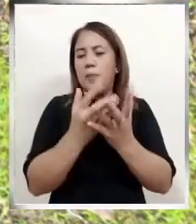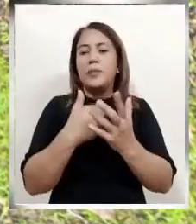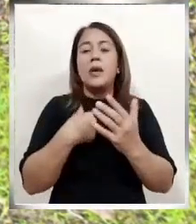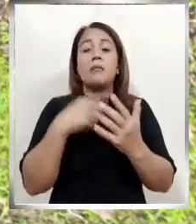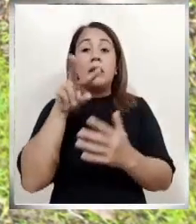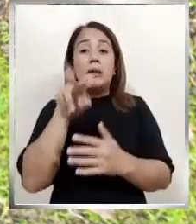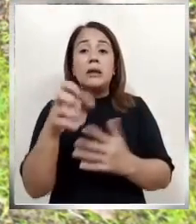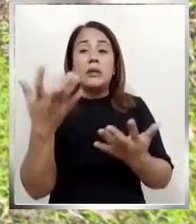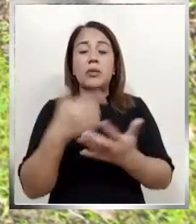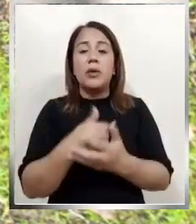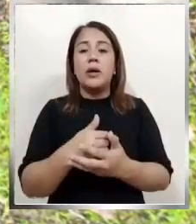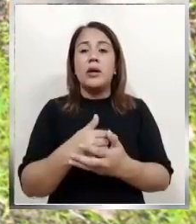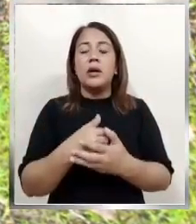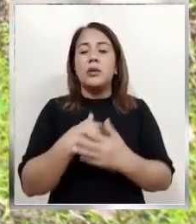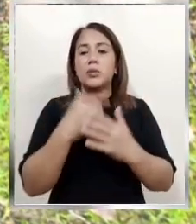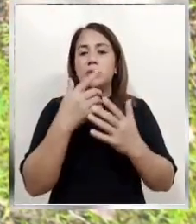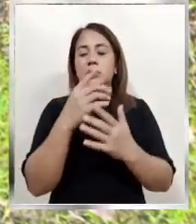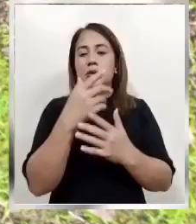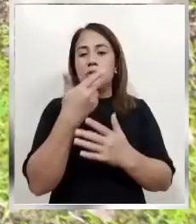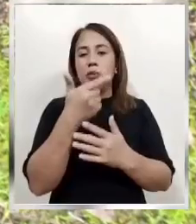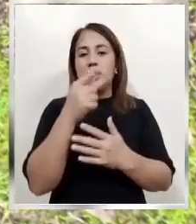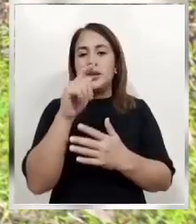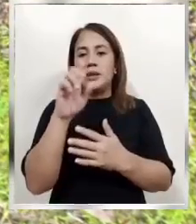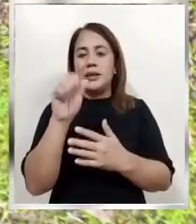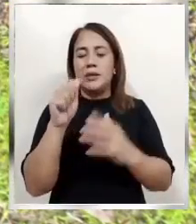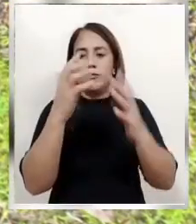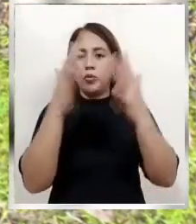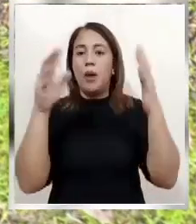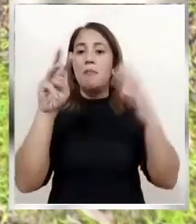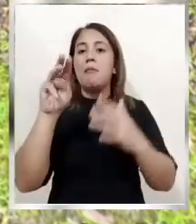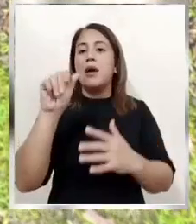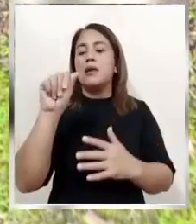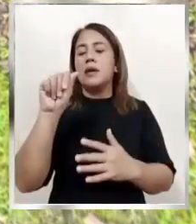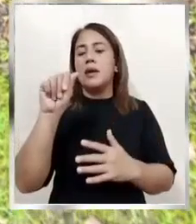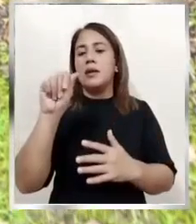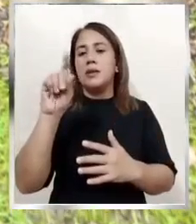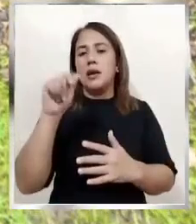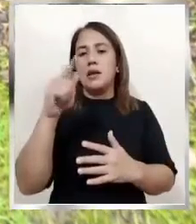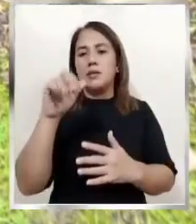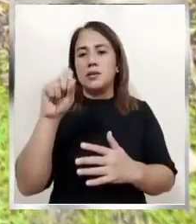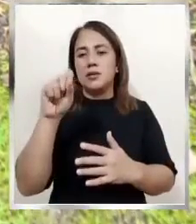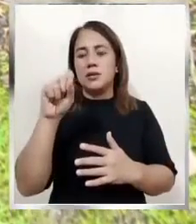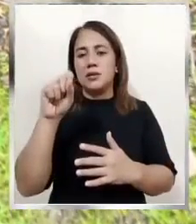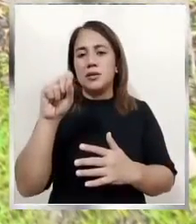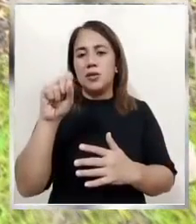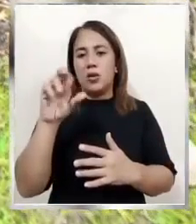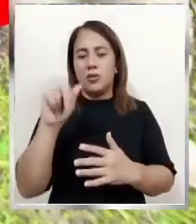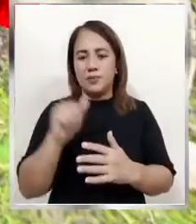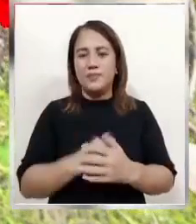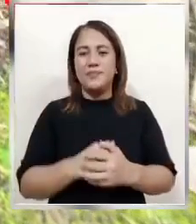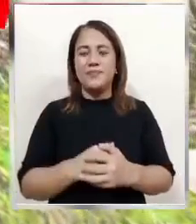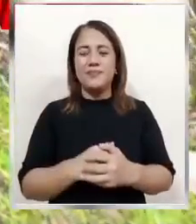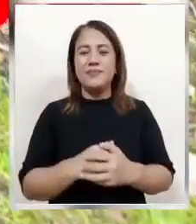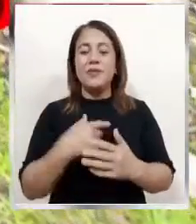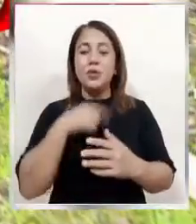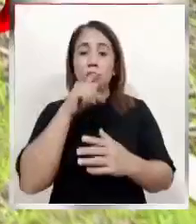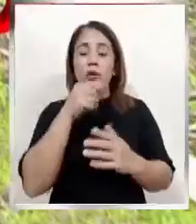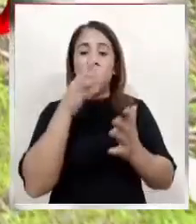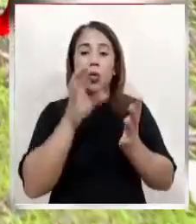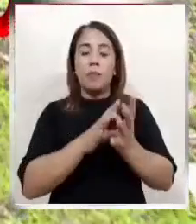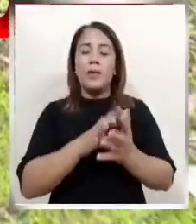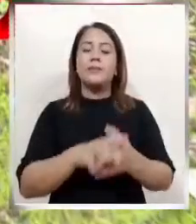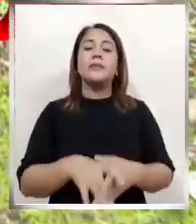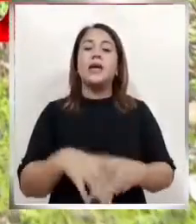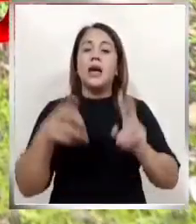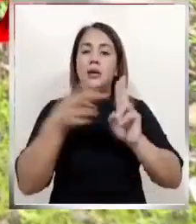sa Crindy Forest sa Western Madagascar. Samantala, para malaman ng trivia sa likod ng viral na balita, i-tweet o i-comment lang,